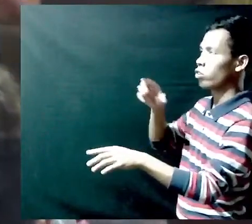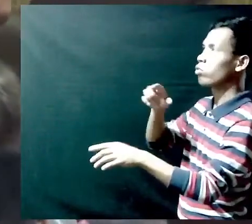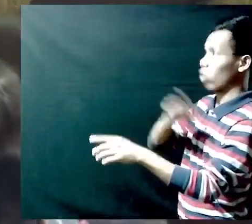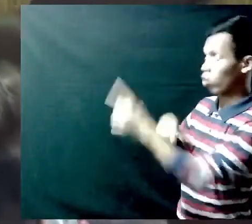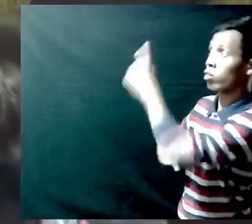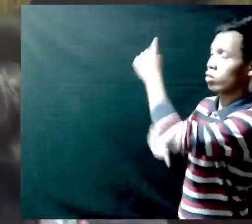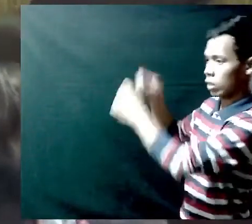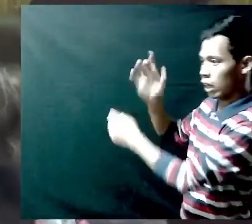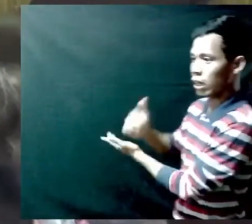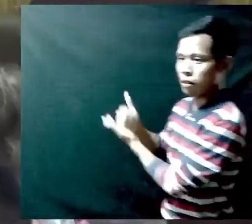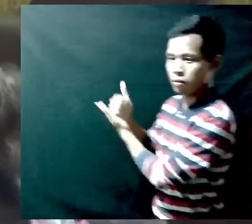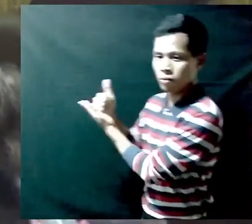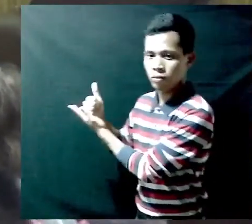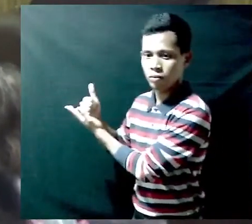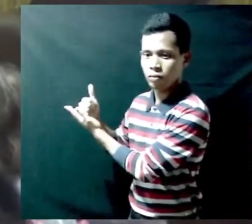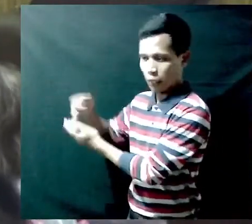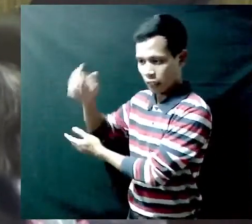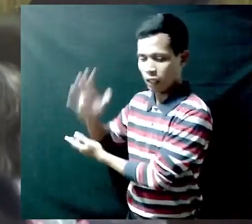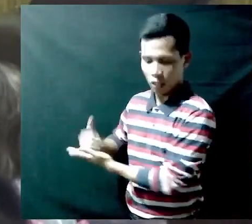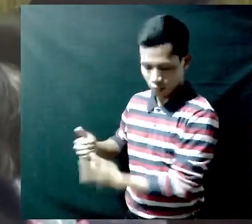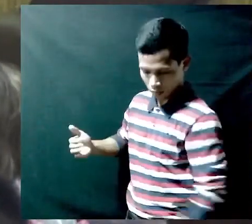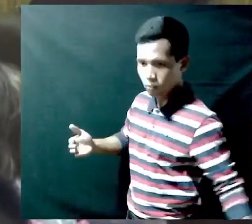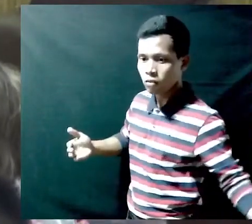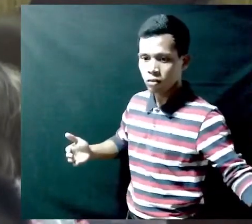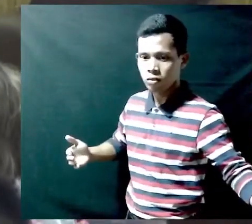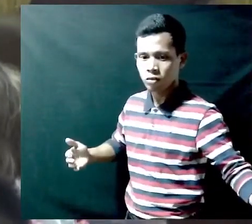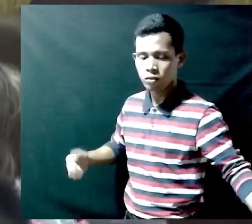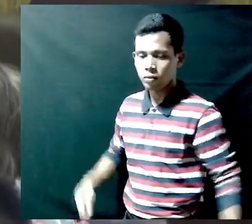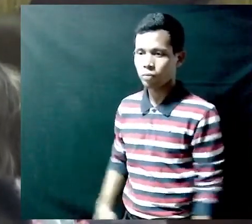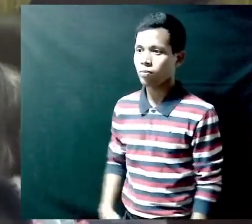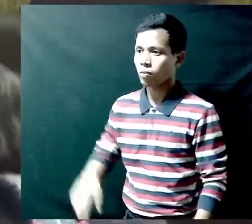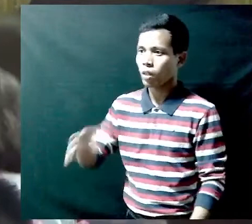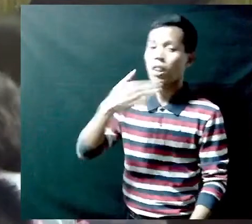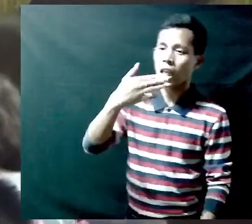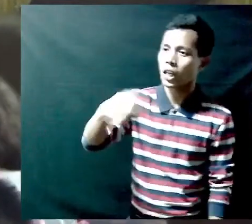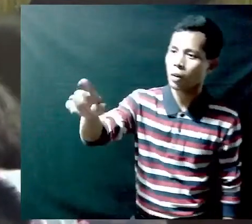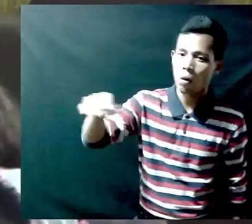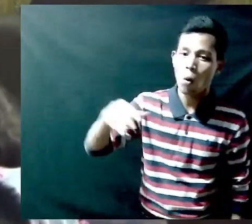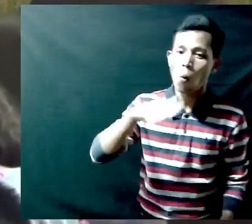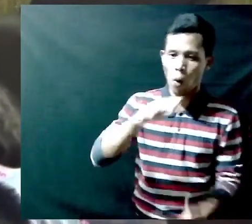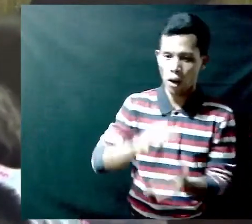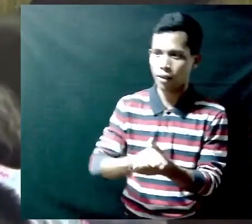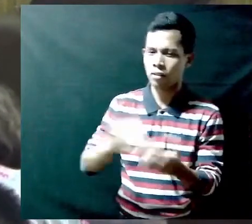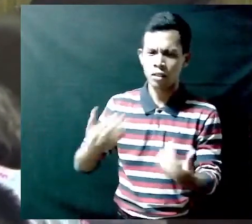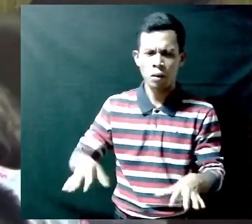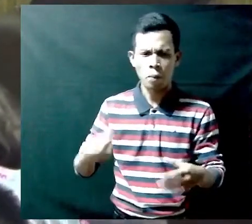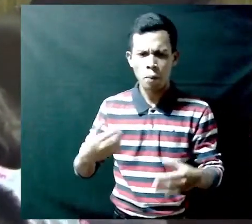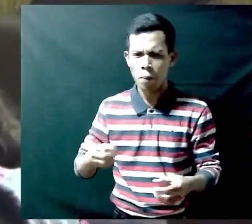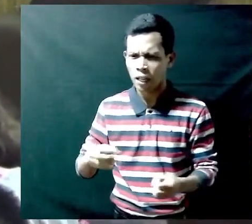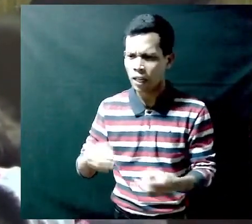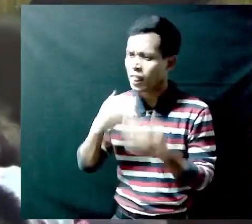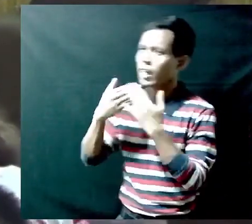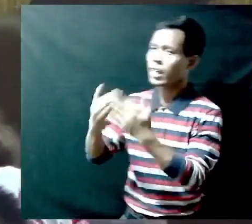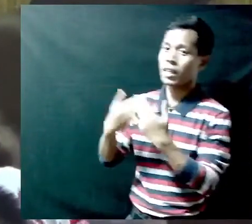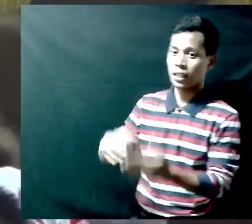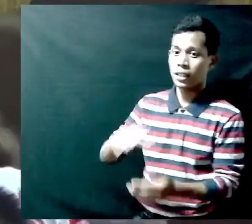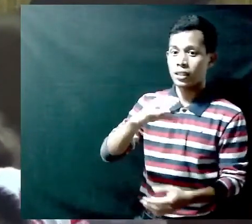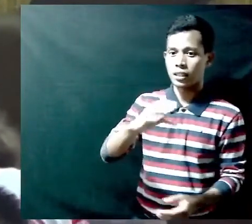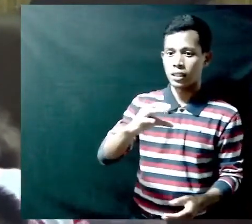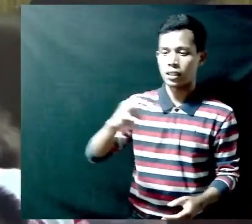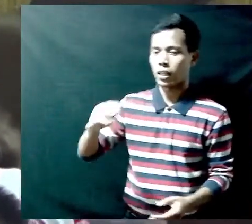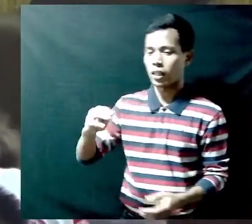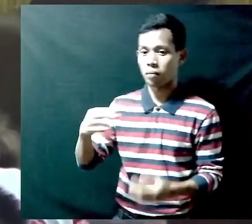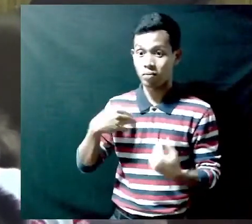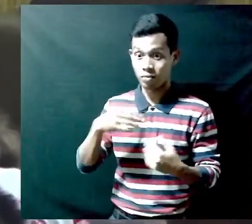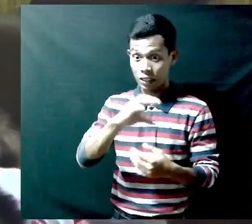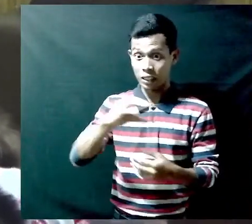Papasalamat ako sa asawa ko eh. Sa iyo lagi nagpapaalala sa akin. Every time may magandang accomplishment ang CCM at saka ang tough